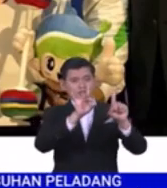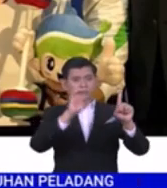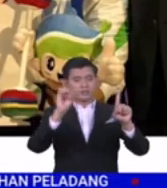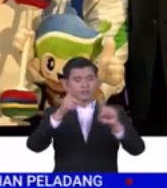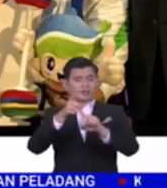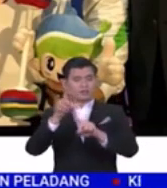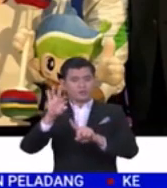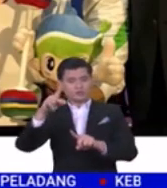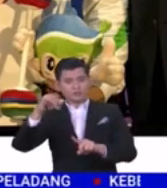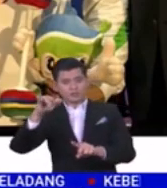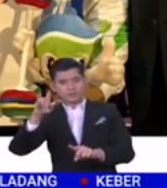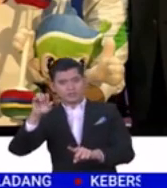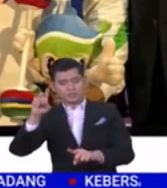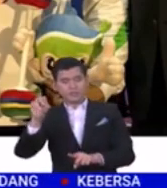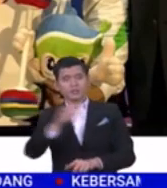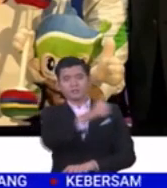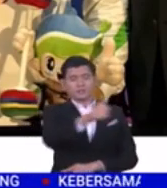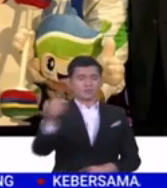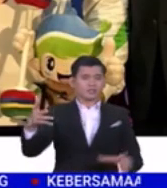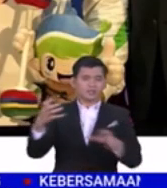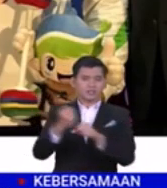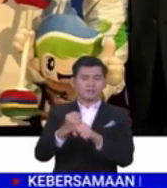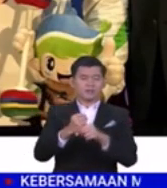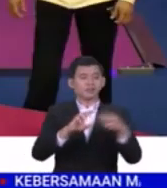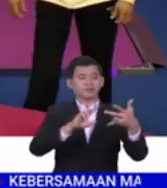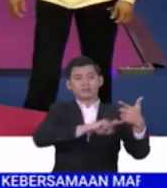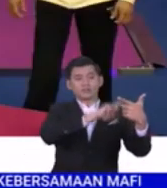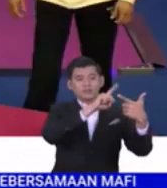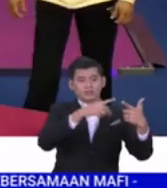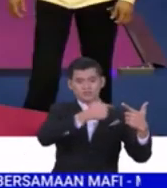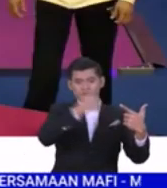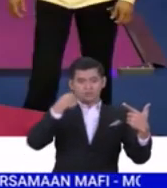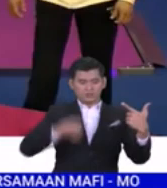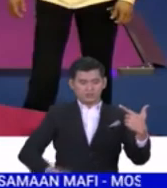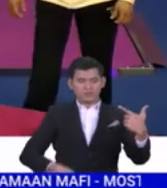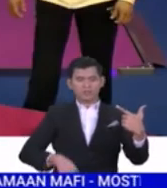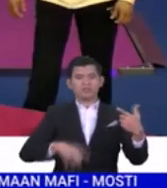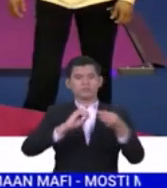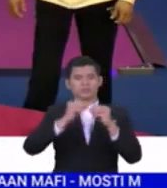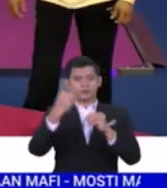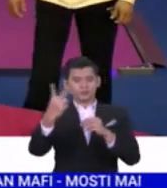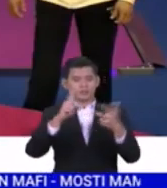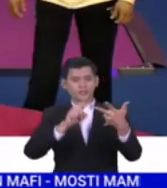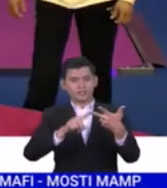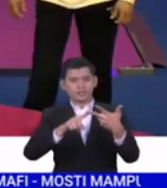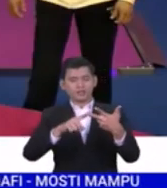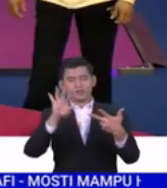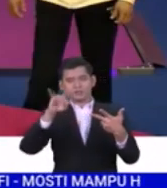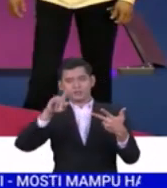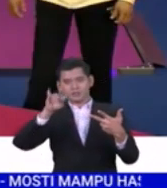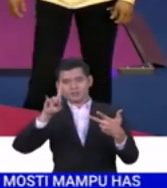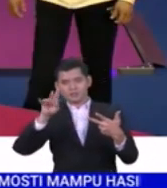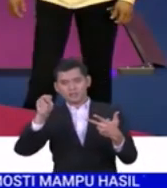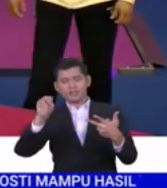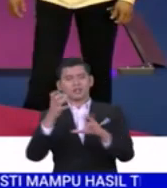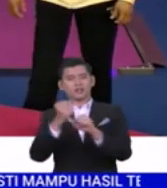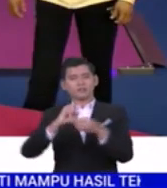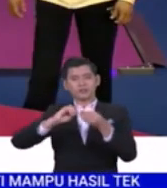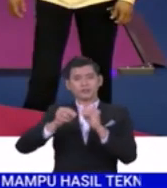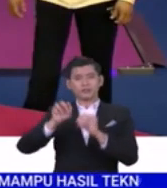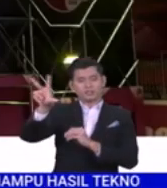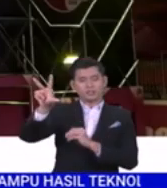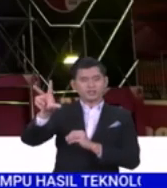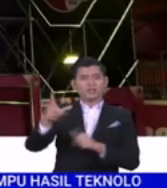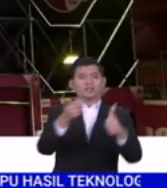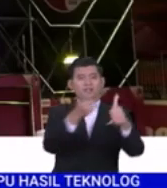dari Uzbekistan masing-masing meraih perak dan gangsa. Boni sebelum ini meraih emas kejohanan powerlifting dunia 2021